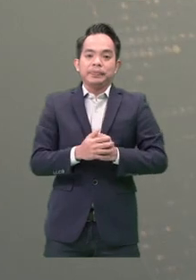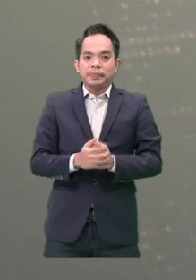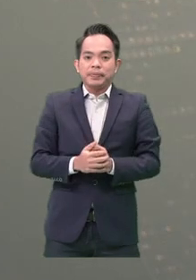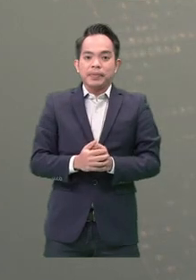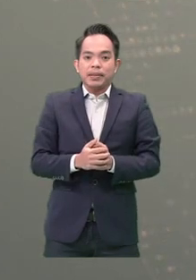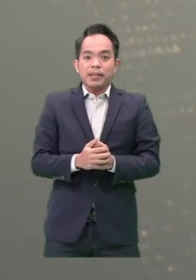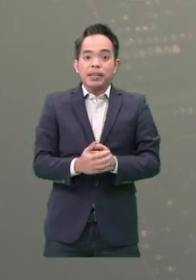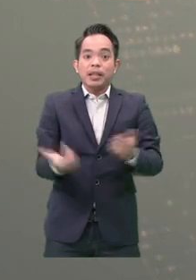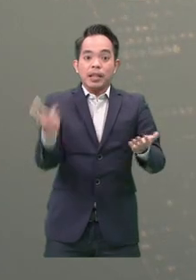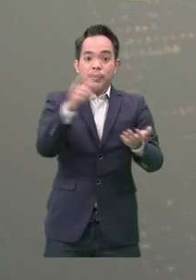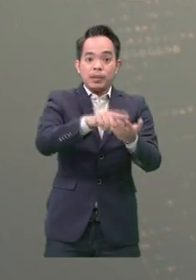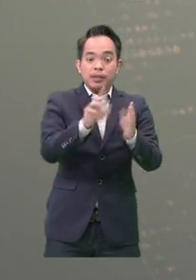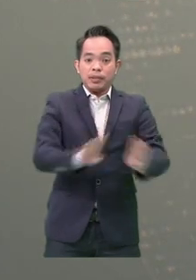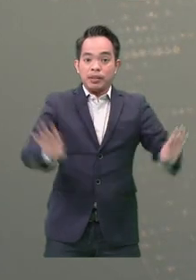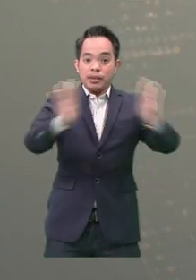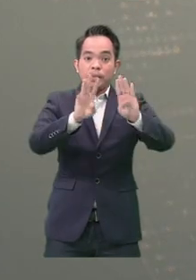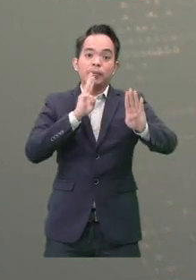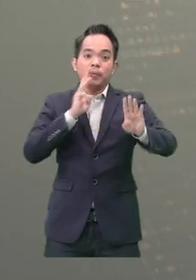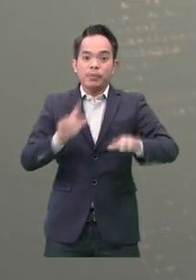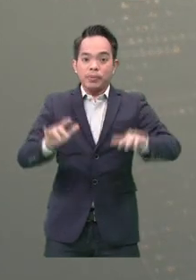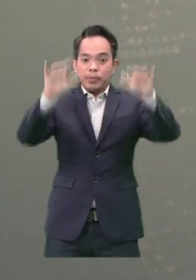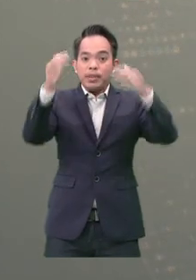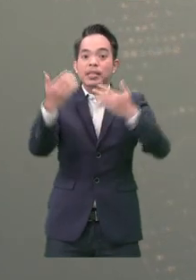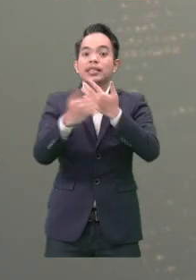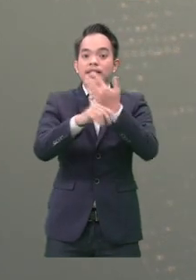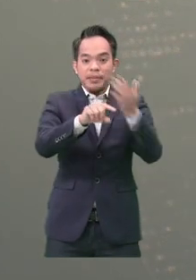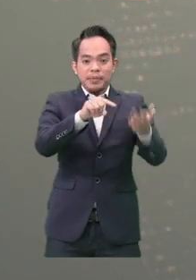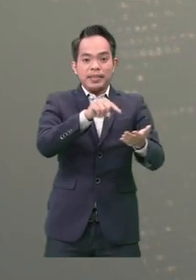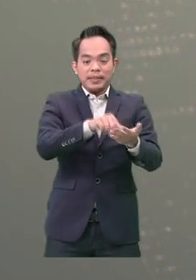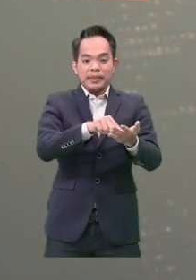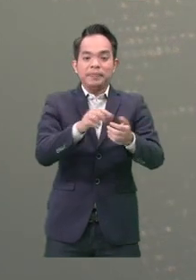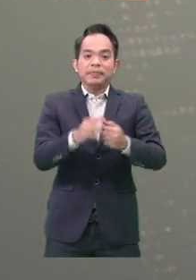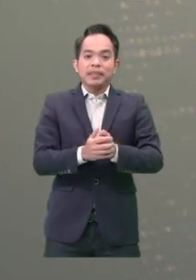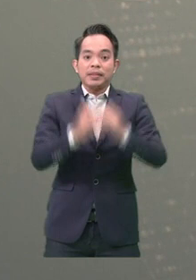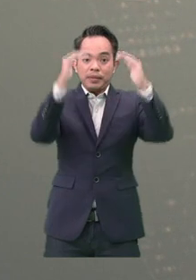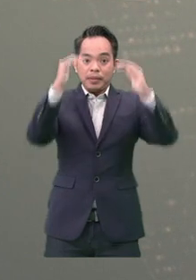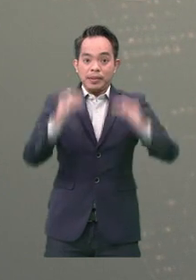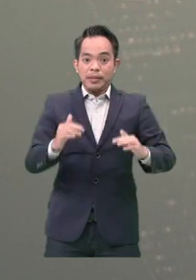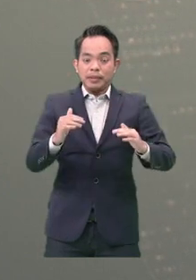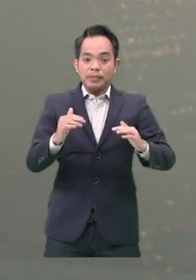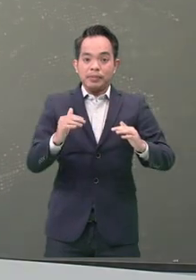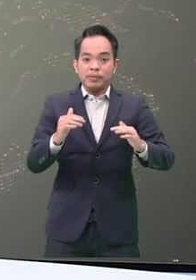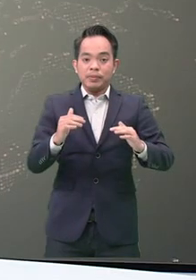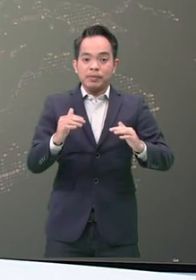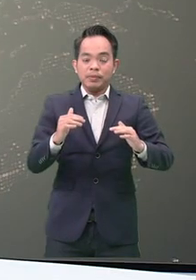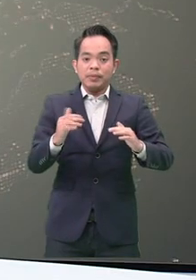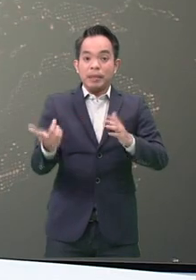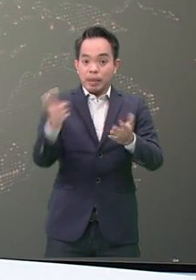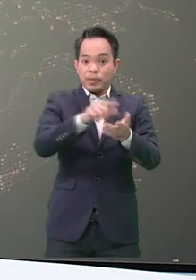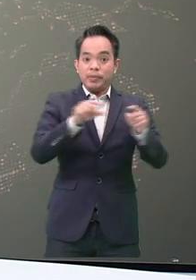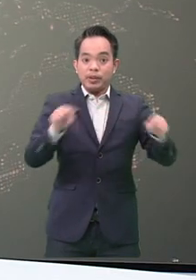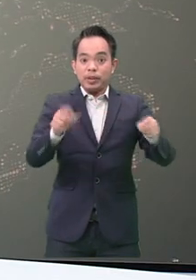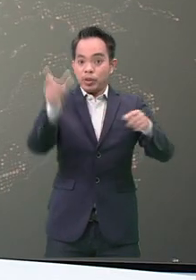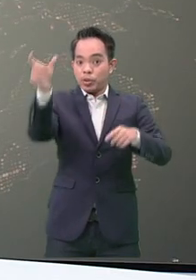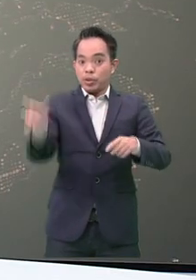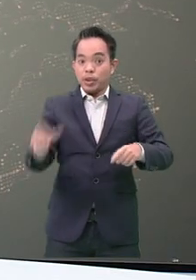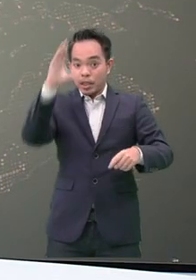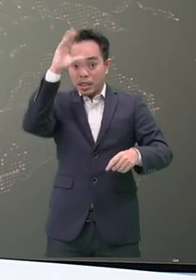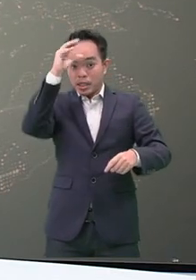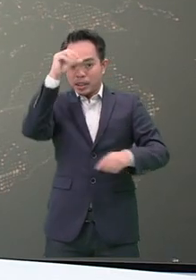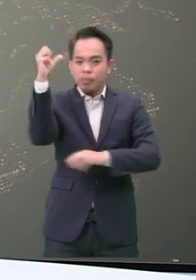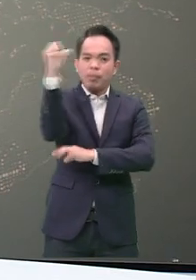ada lagi laporan mengenai sebentar saja nanti seterusnya kita beralih kepada laporan ini terlebih dahulu perbuatan seorang